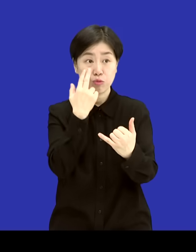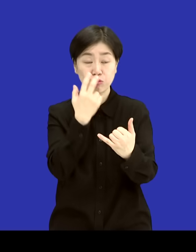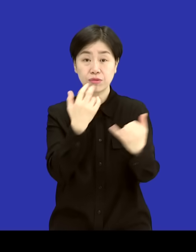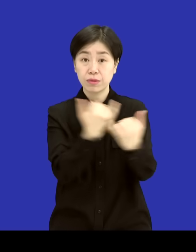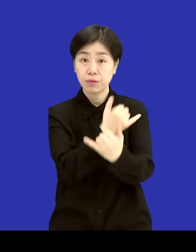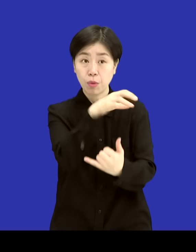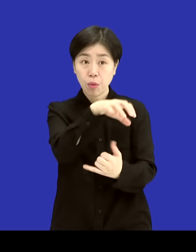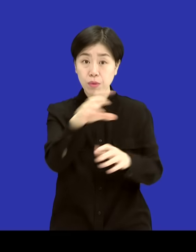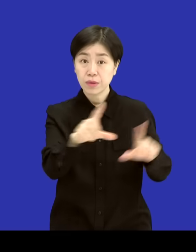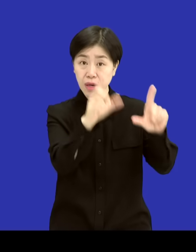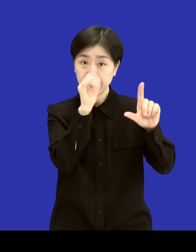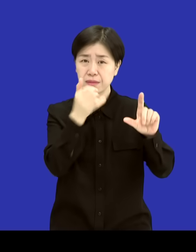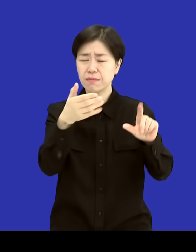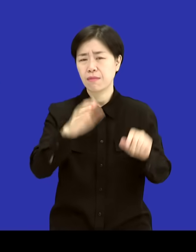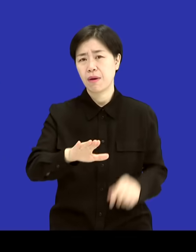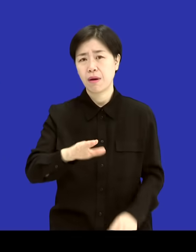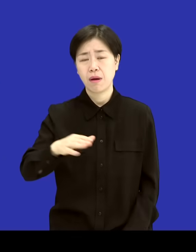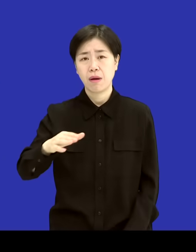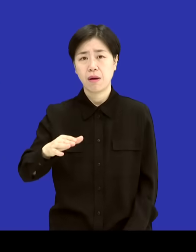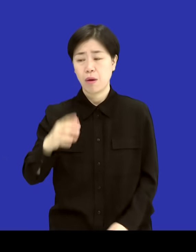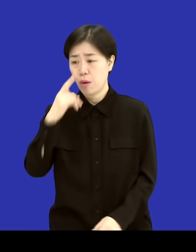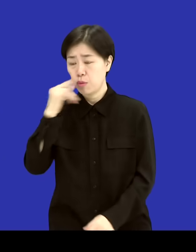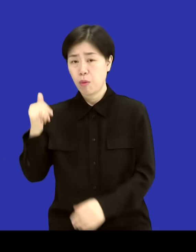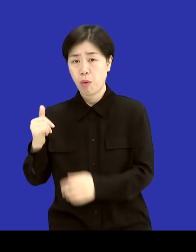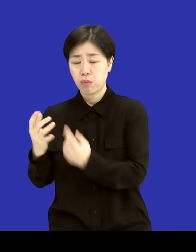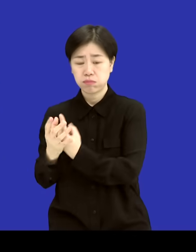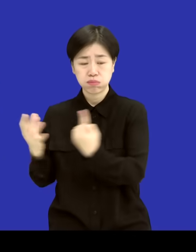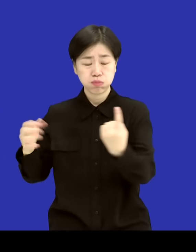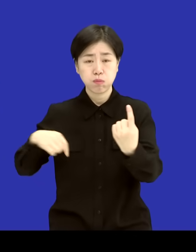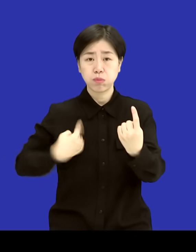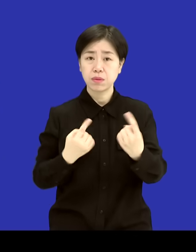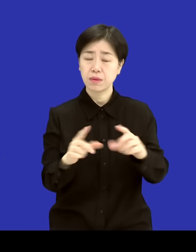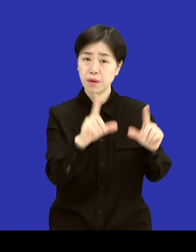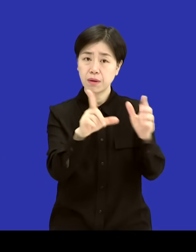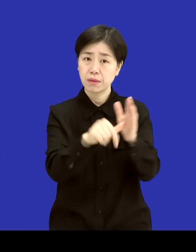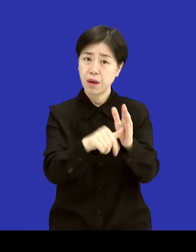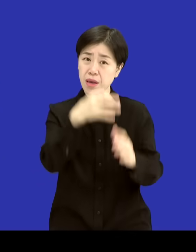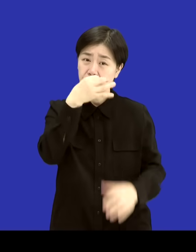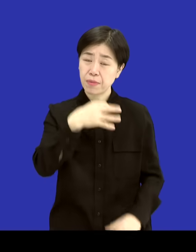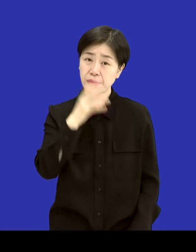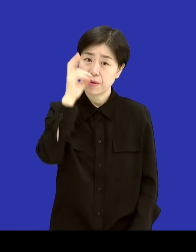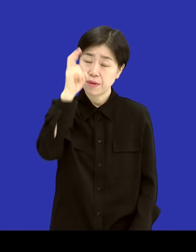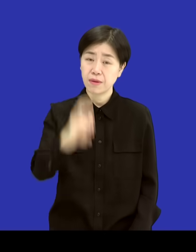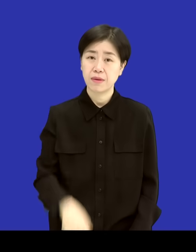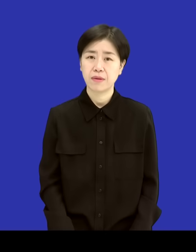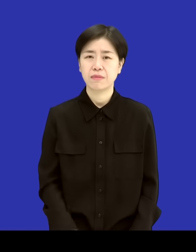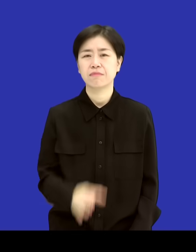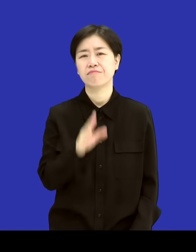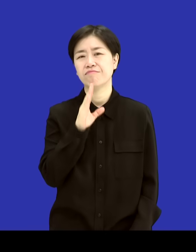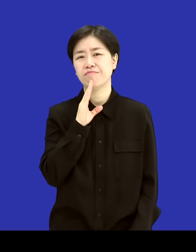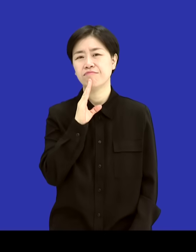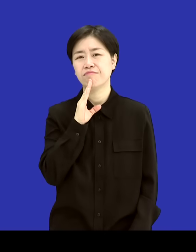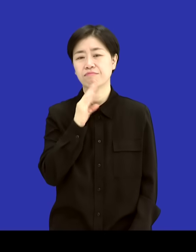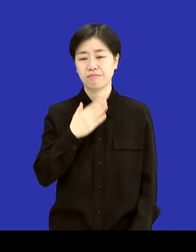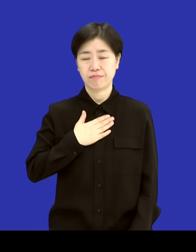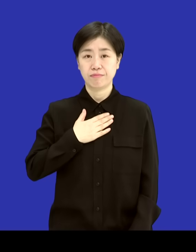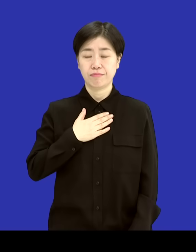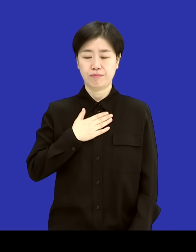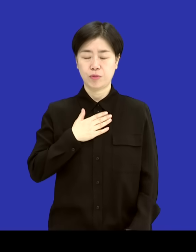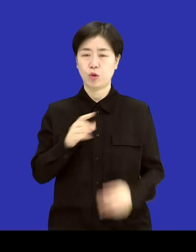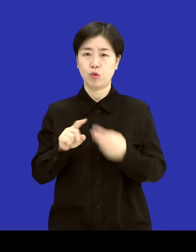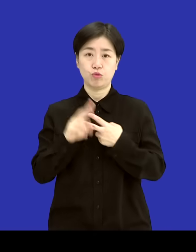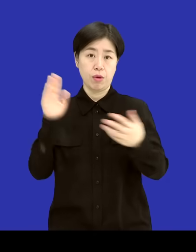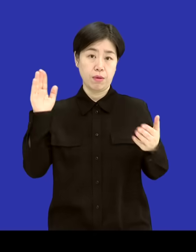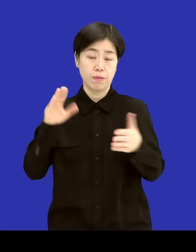혼자서 지내는데 어려운 것들이 진짜 많았을 많죠. 것 같아요. 어떤 네. 것들이 좀 있으셨는지. 사실 이제 미국으로 갔을 때 이제